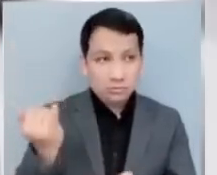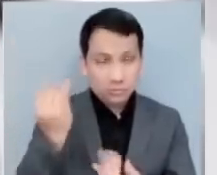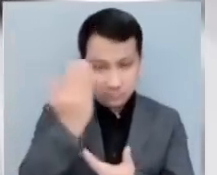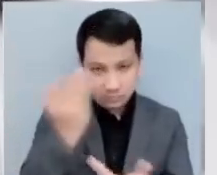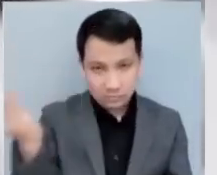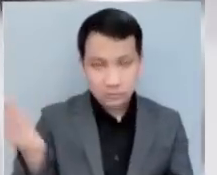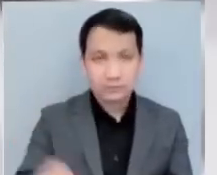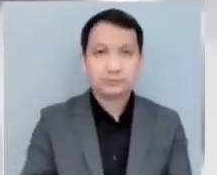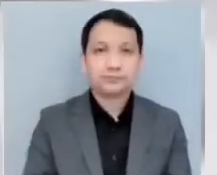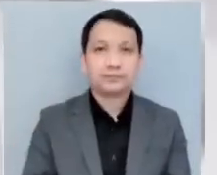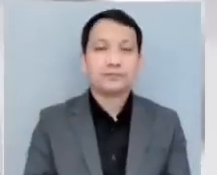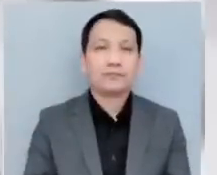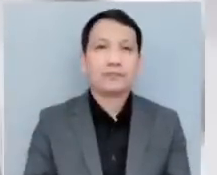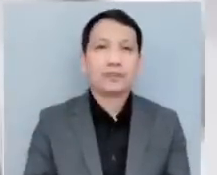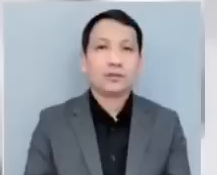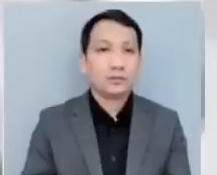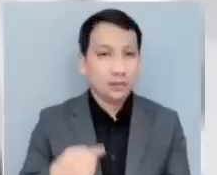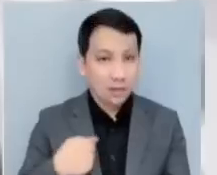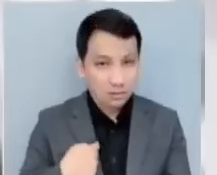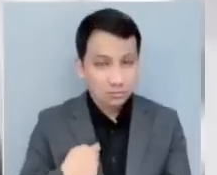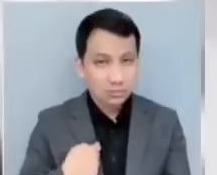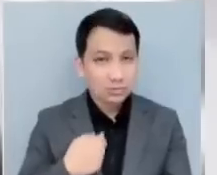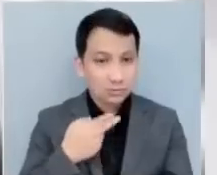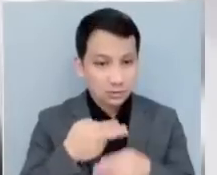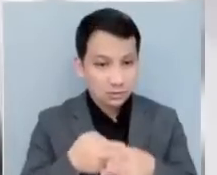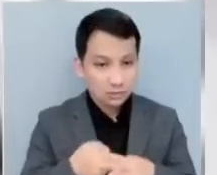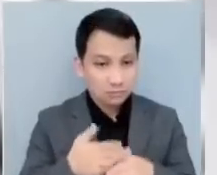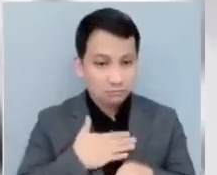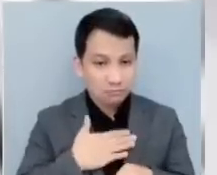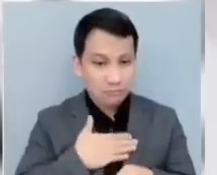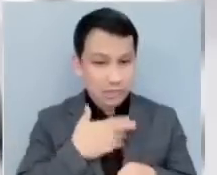The name that I built